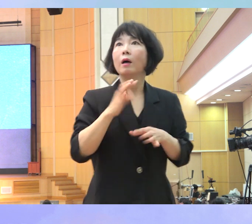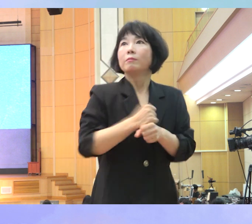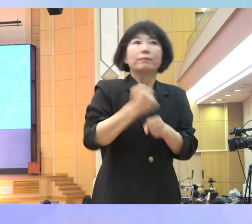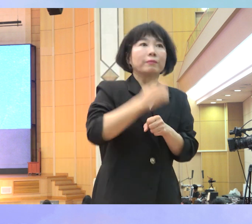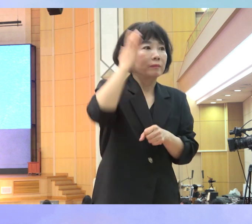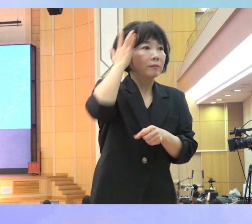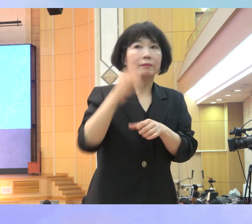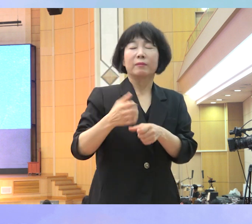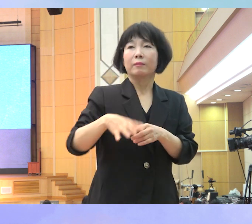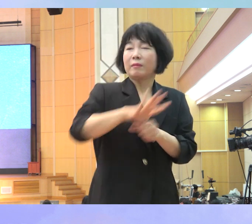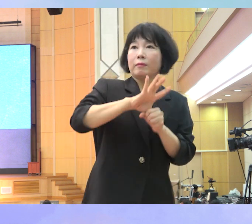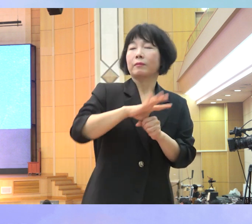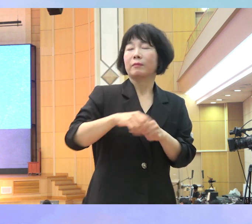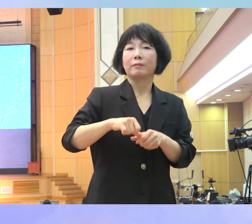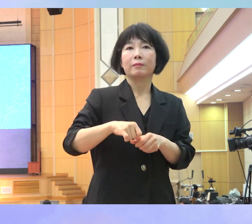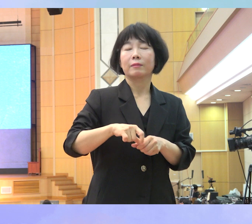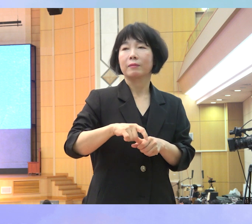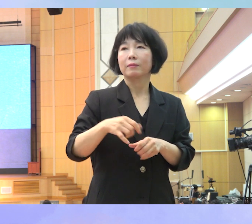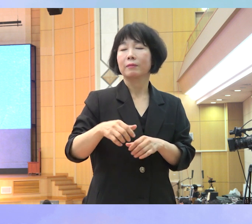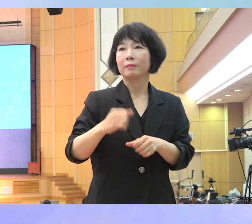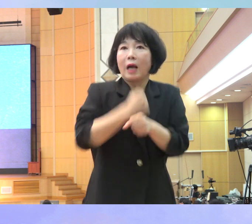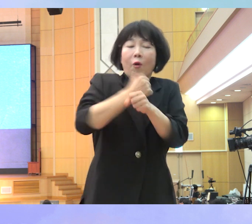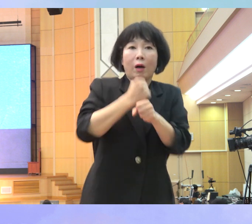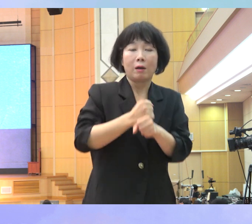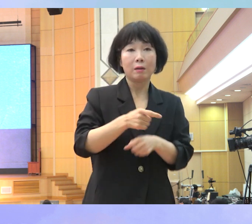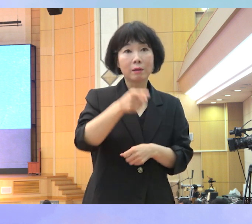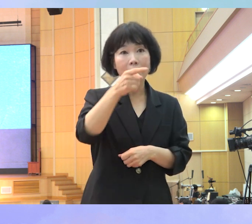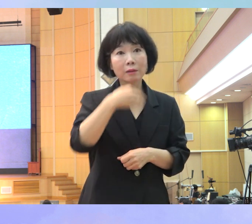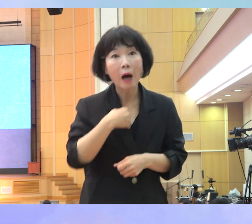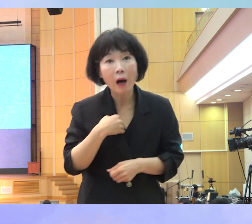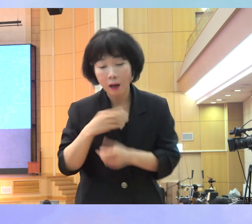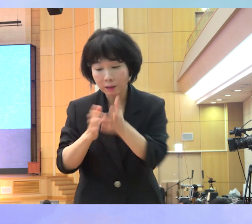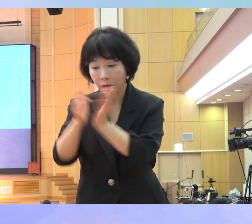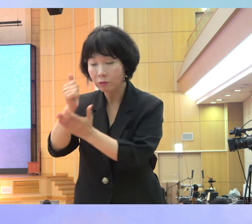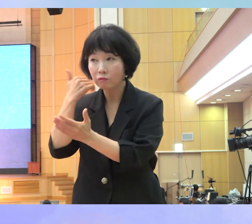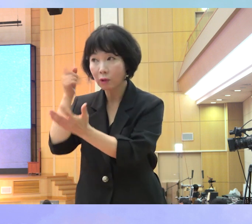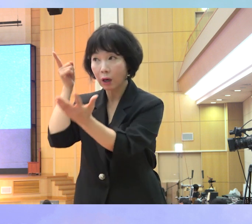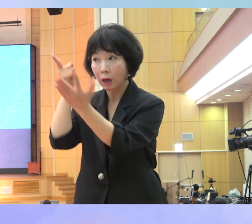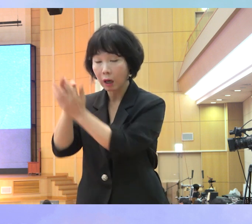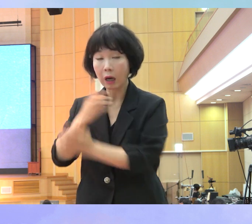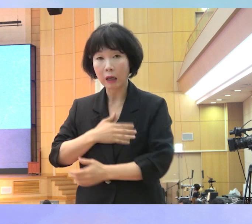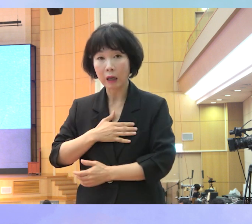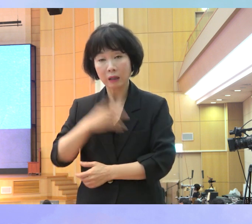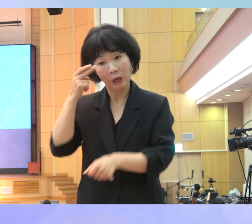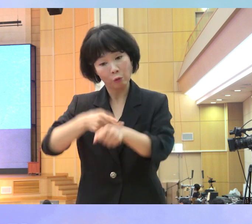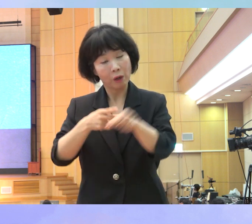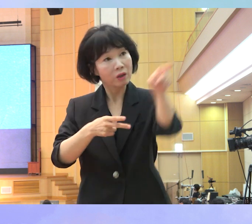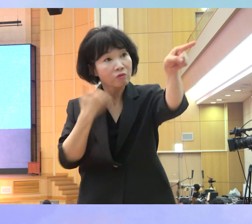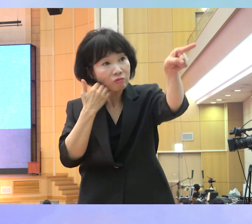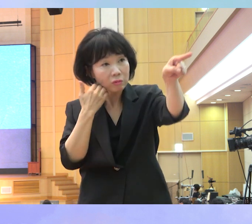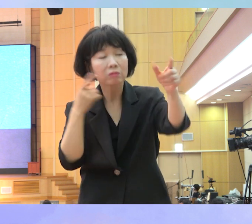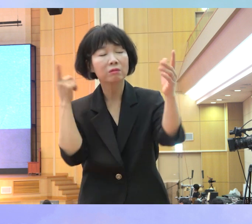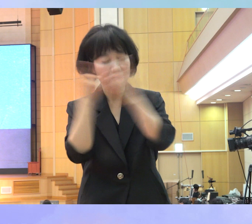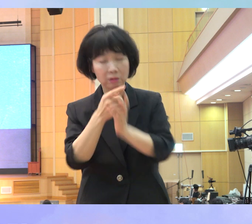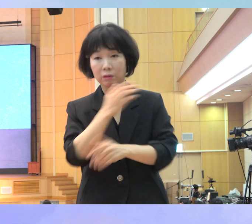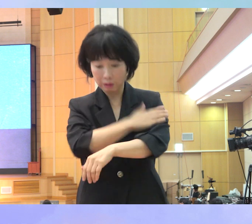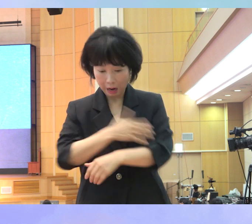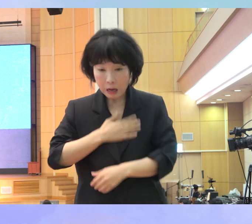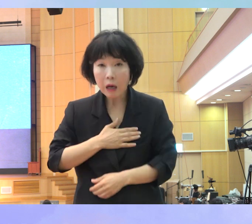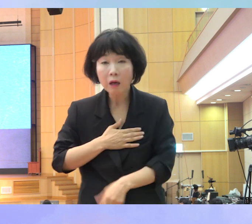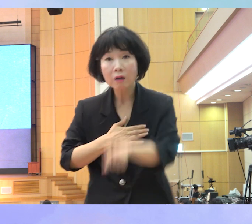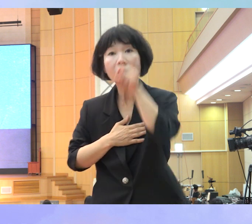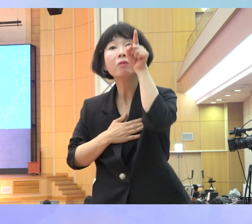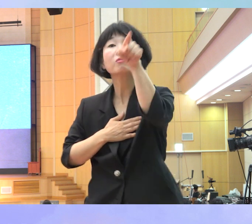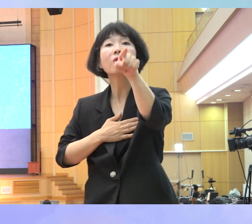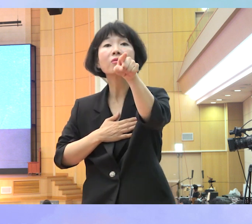아니 내가 예수도 알고 사도 바울도 아는데, 예수님께서 지금 아주 특별하게 쓰임받는 사도 바울도